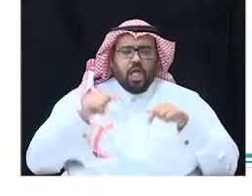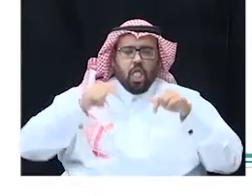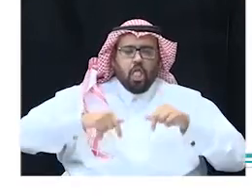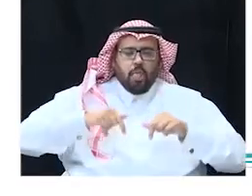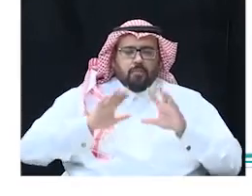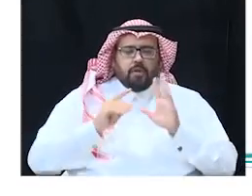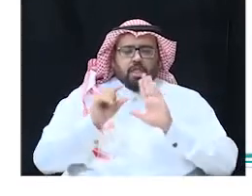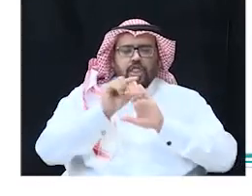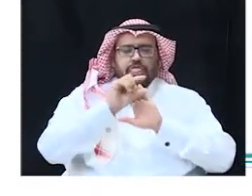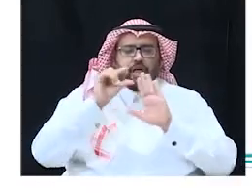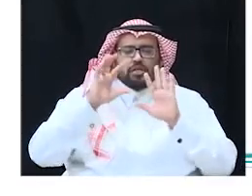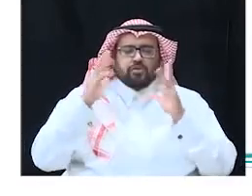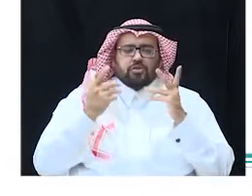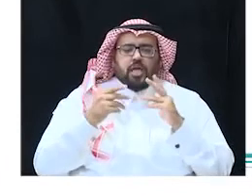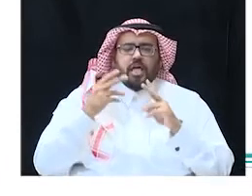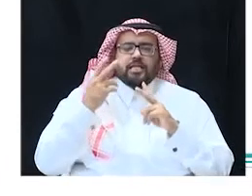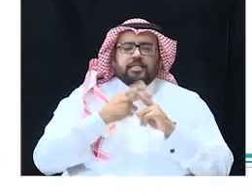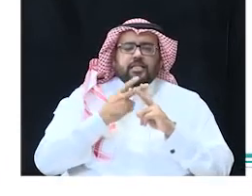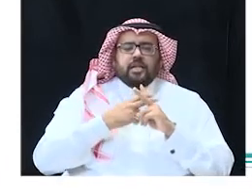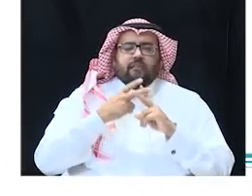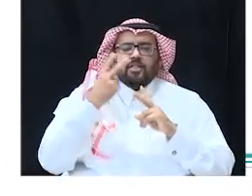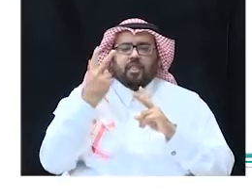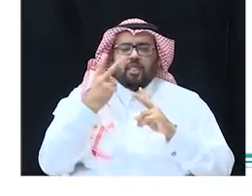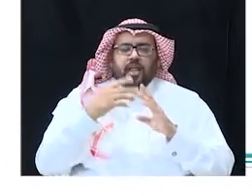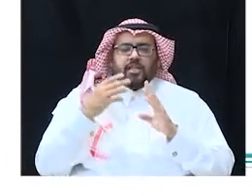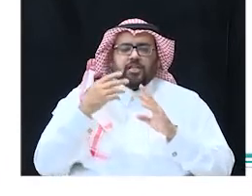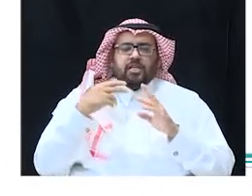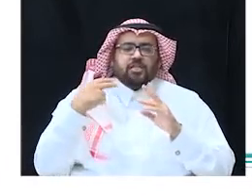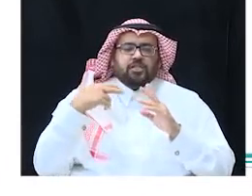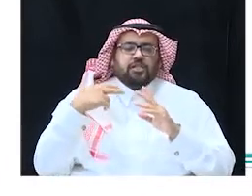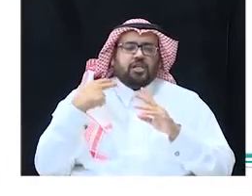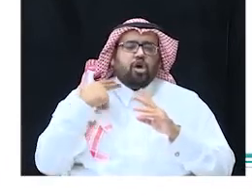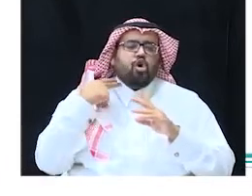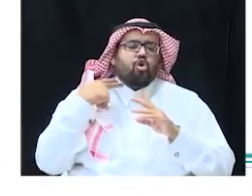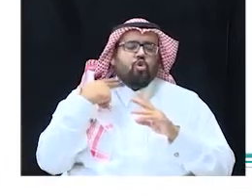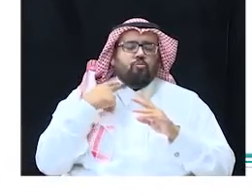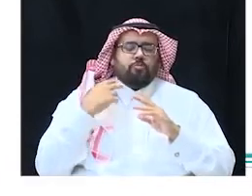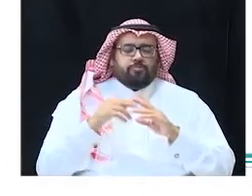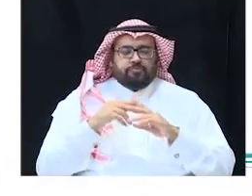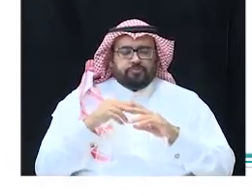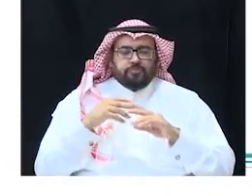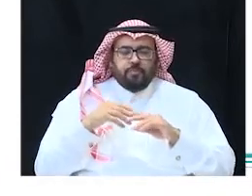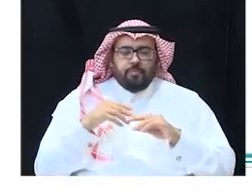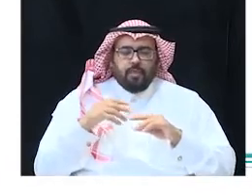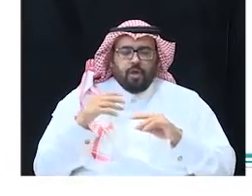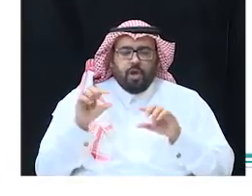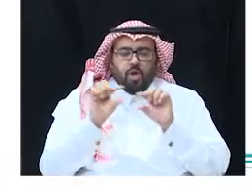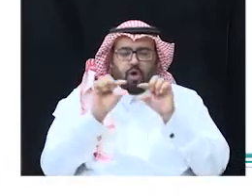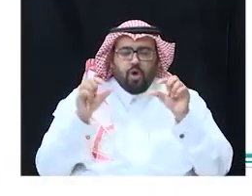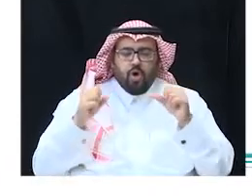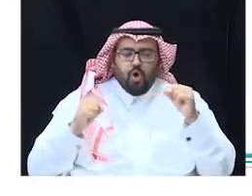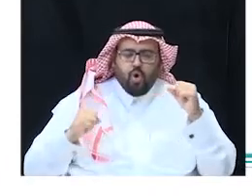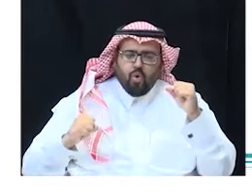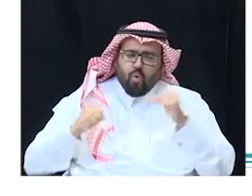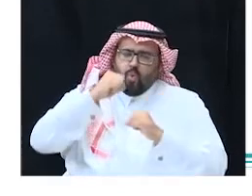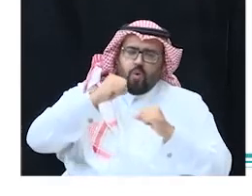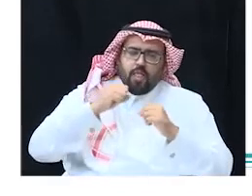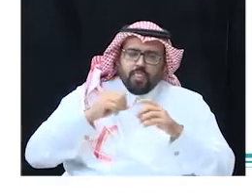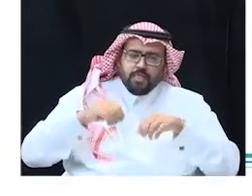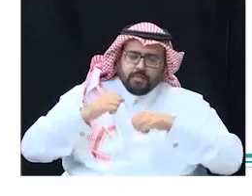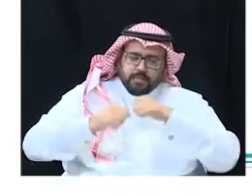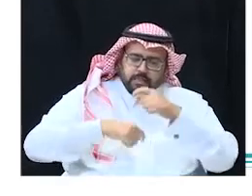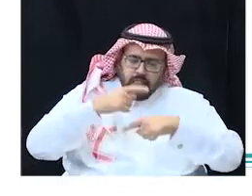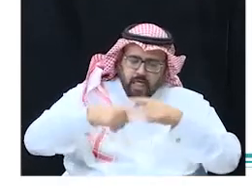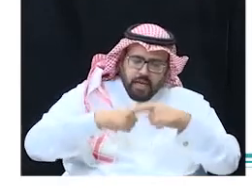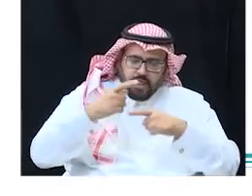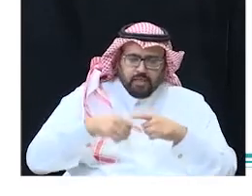خير. عندنا اليوم درس جديد للصف الثاني الابتدائي في مادة العلوم تحت عنوان القوة